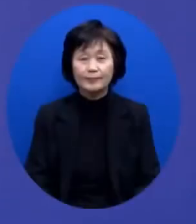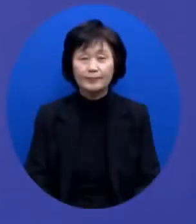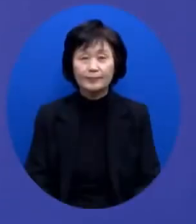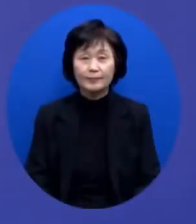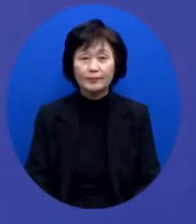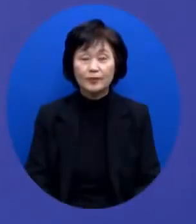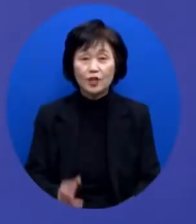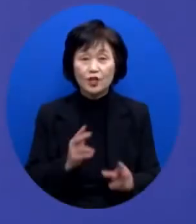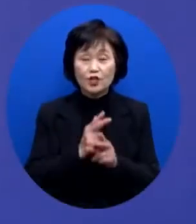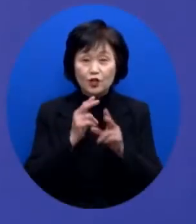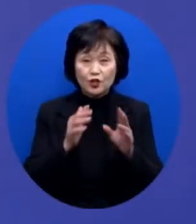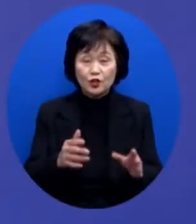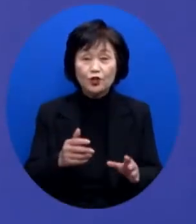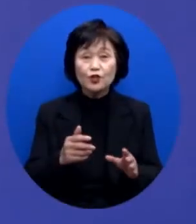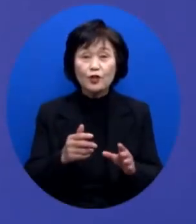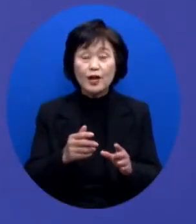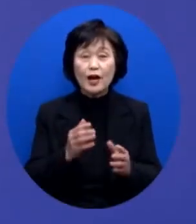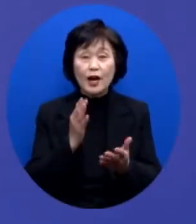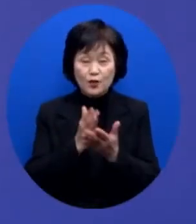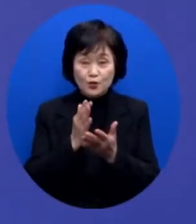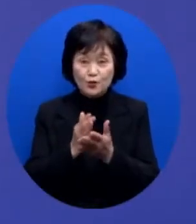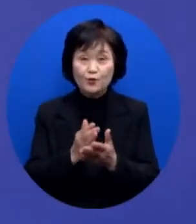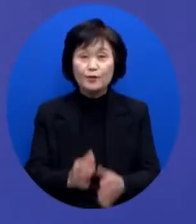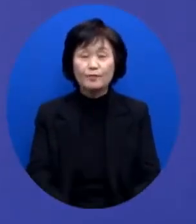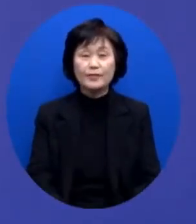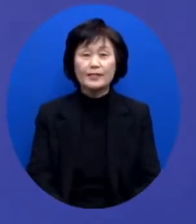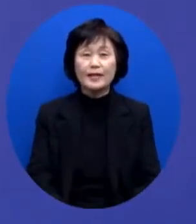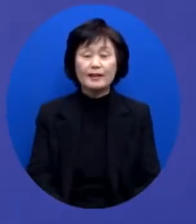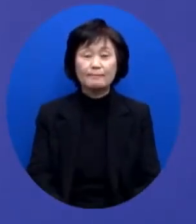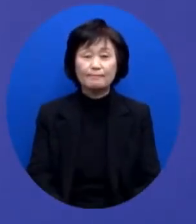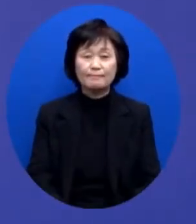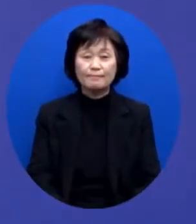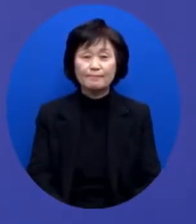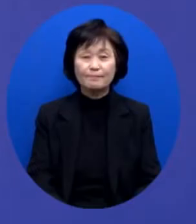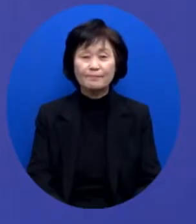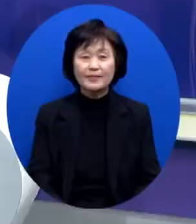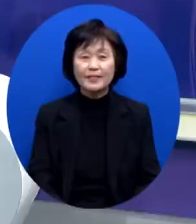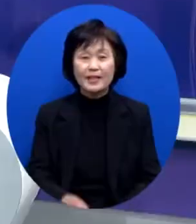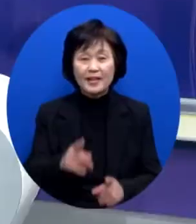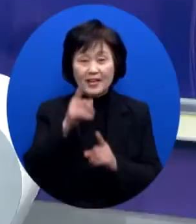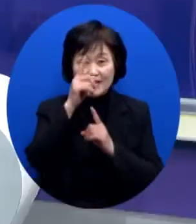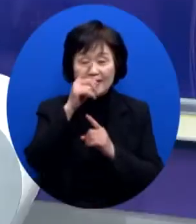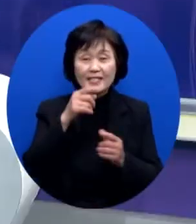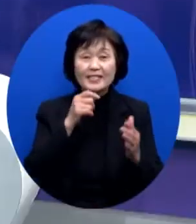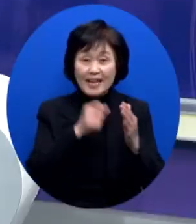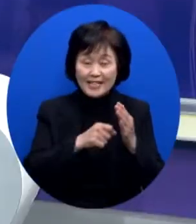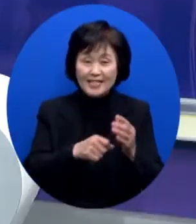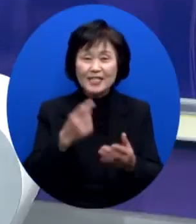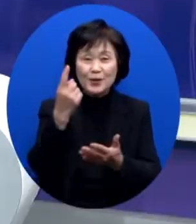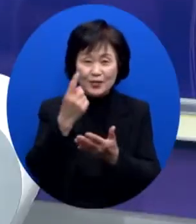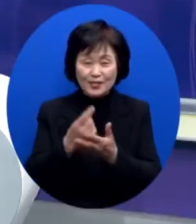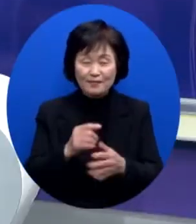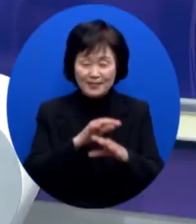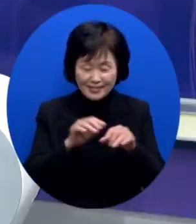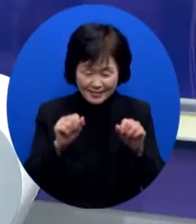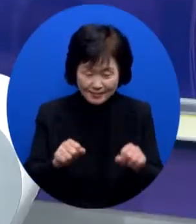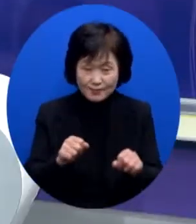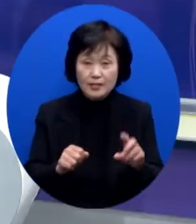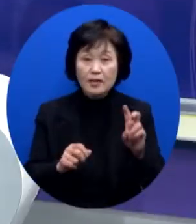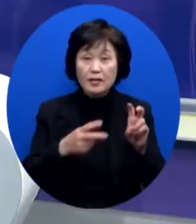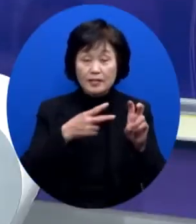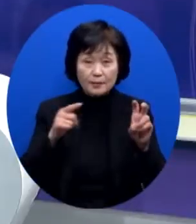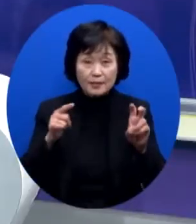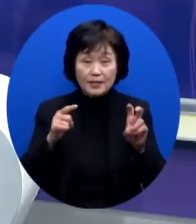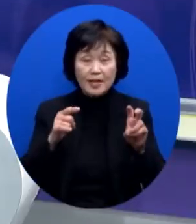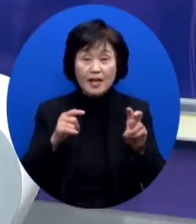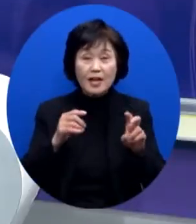주간 교 게 브리핑 시간입니다 기독교연합신문 이 인창 기자 나와 있습니다 어서 오십시오 그런데 20대 대통령 선거에서